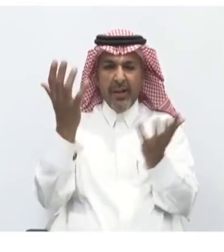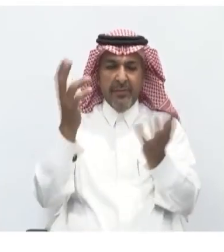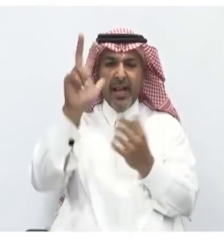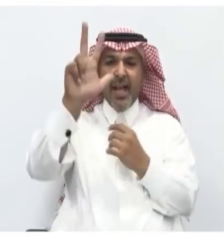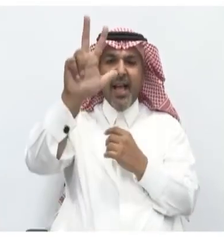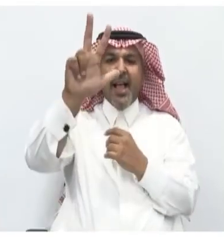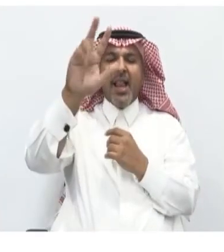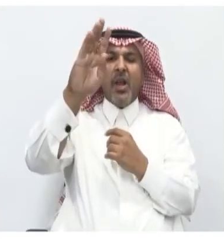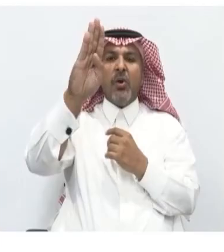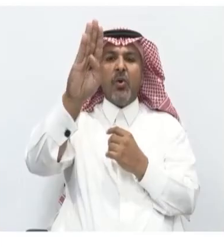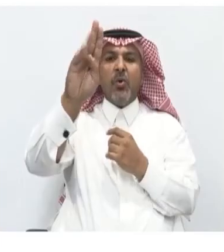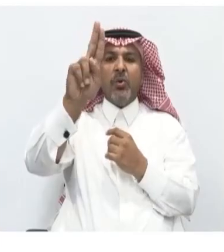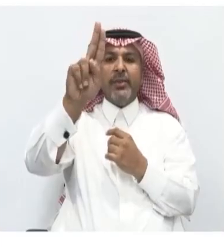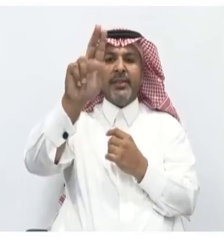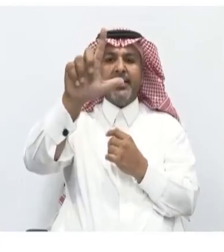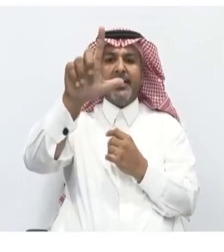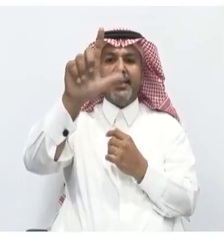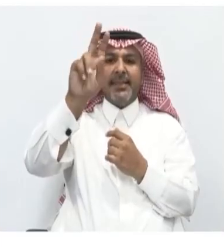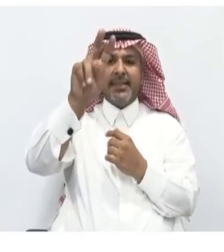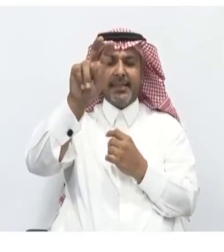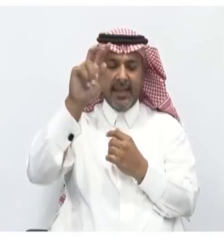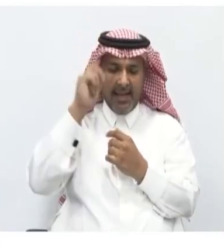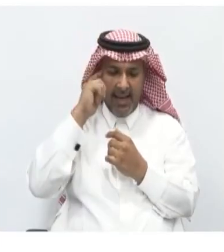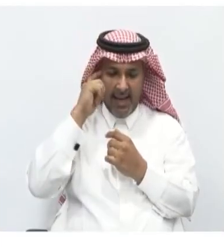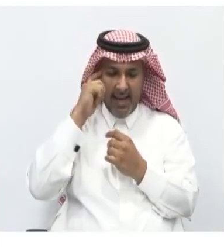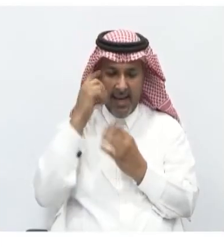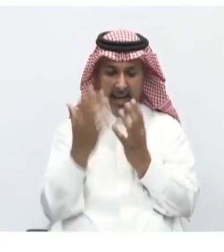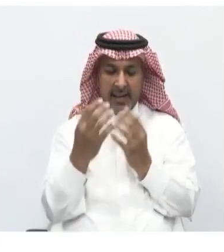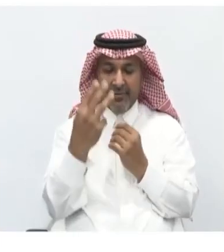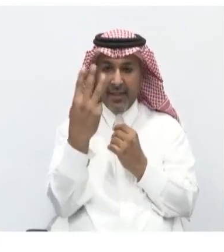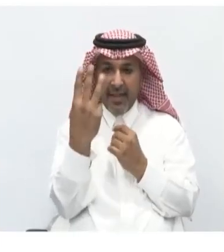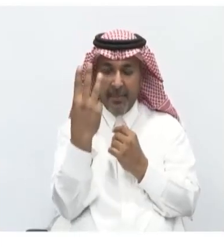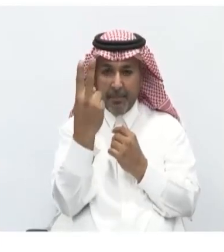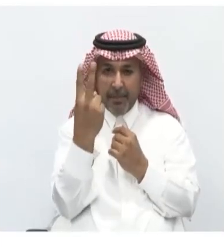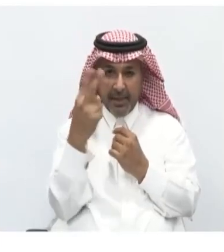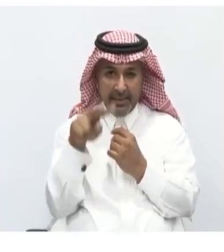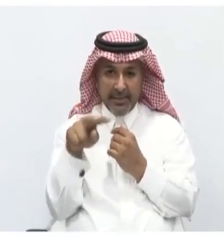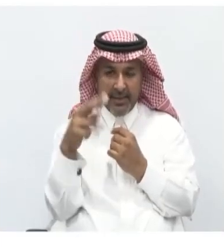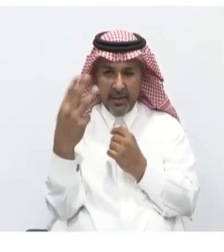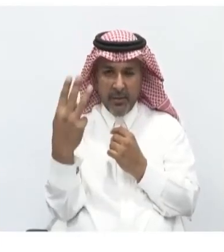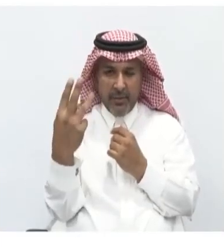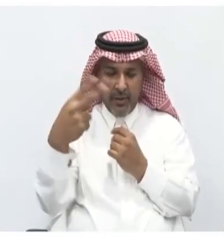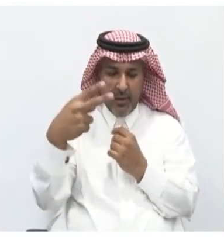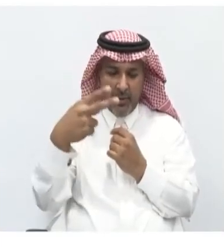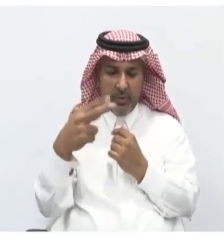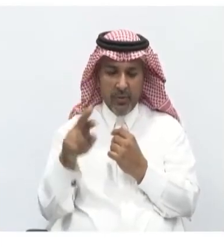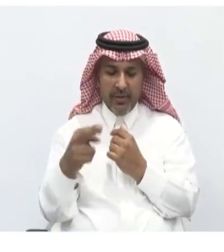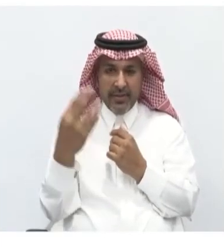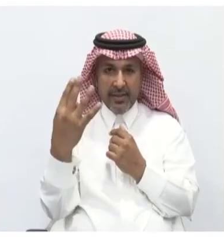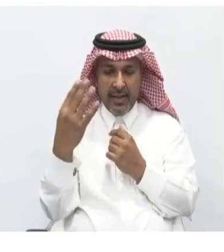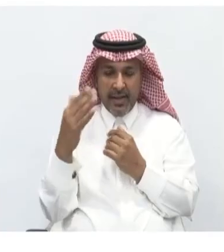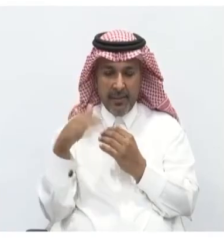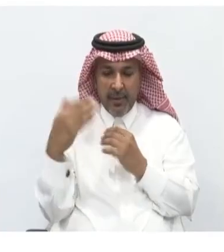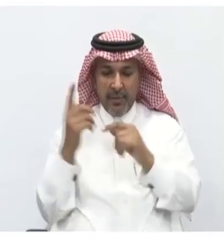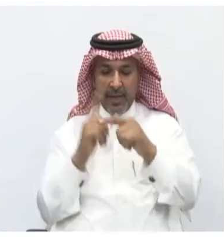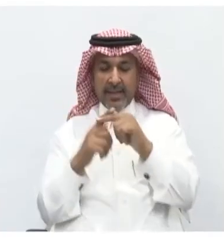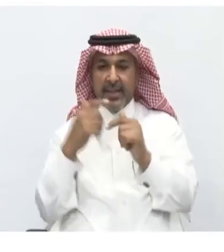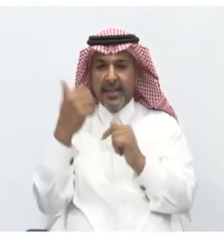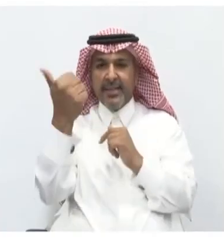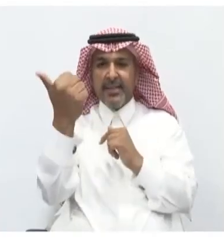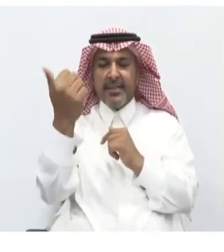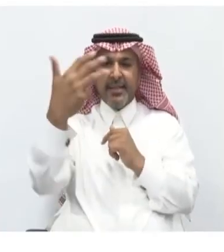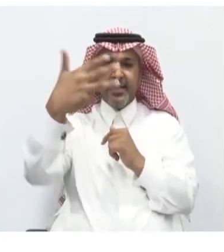223.4 جرام من الحديد هنا الاكسجين 96 الناتج هنا 319 عشره